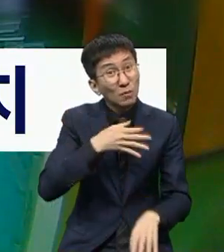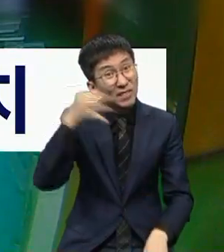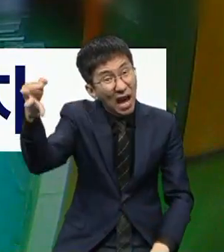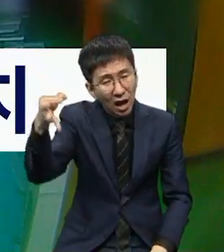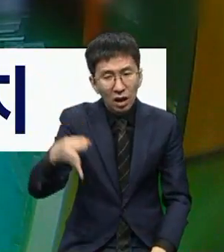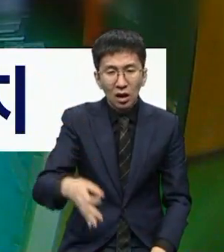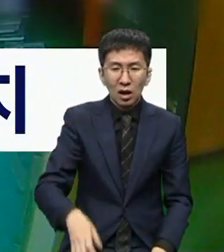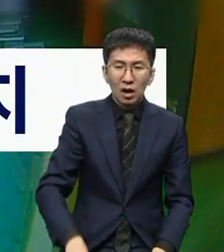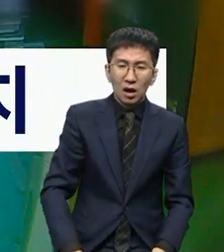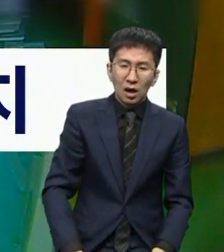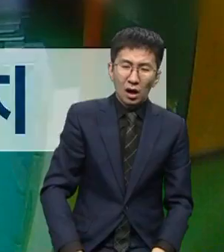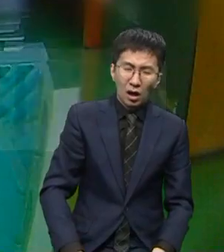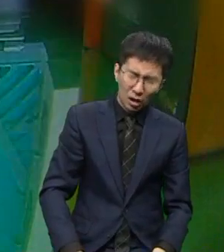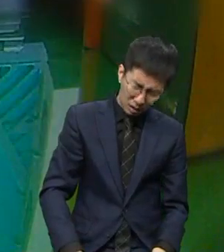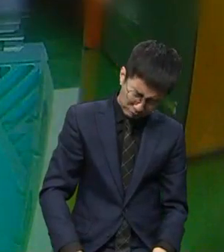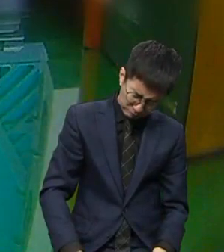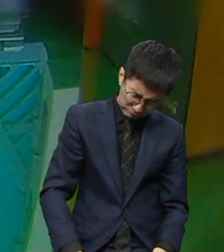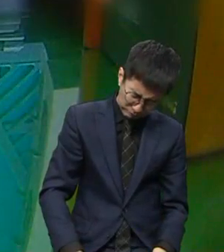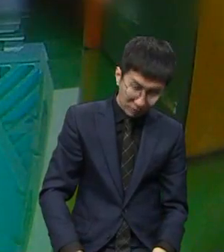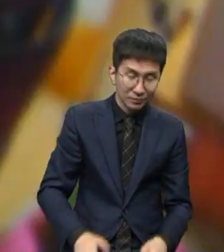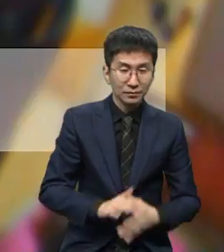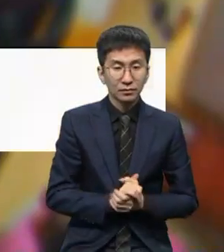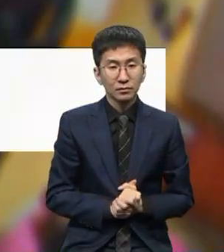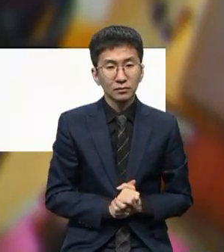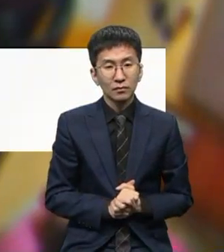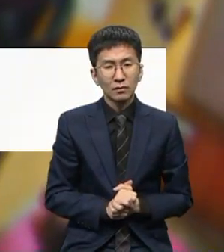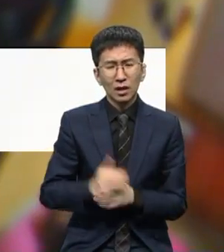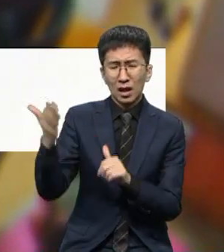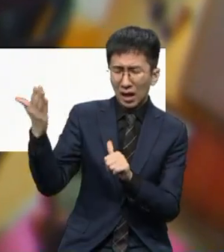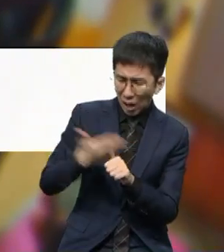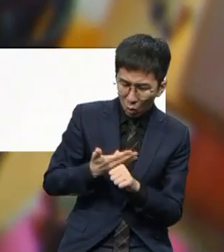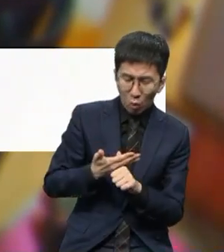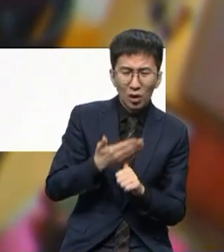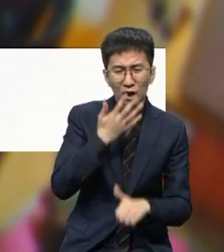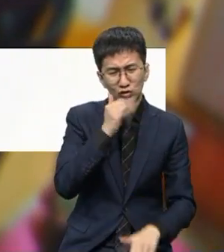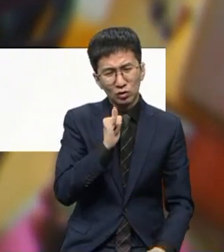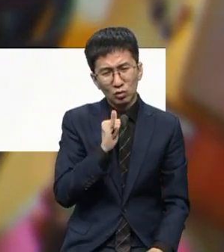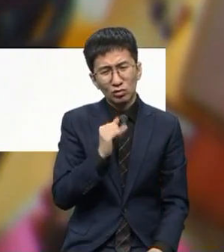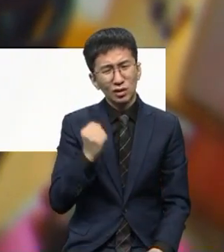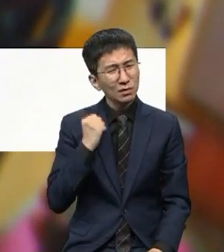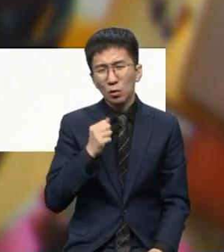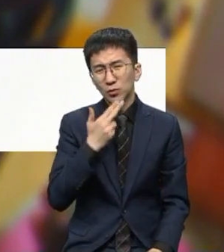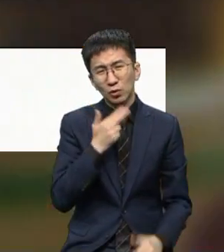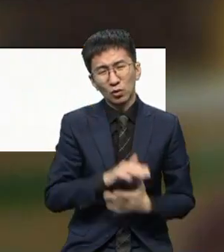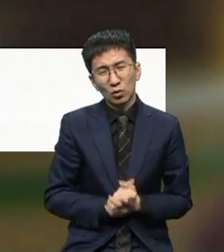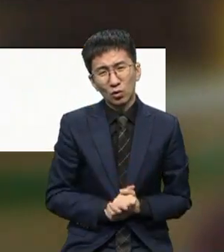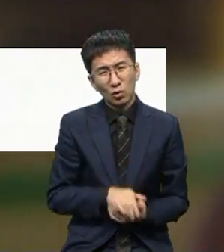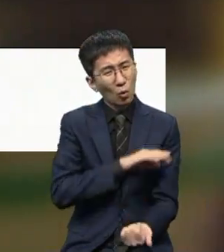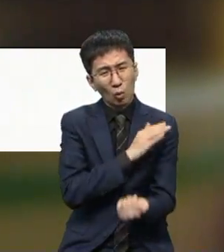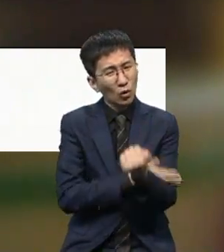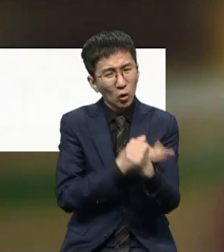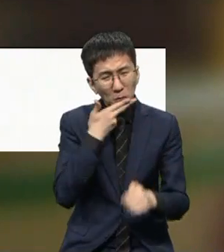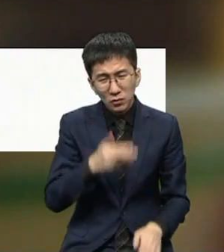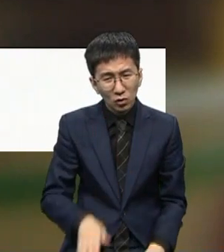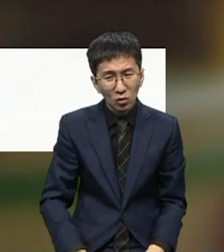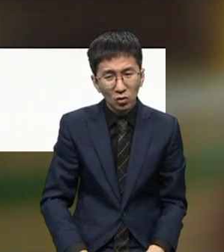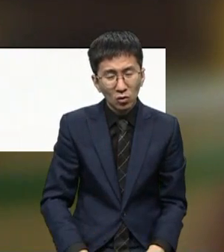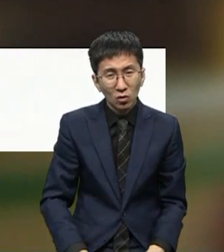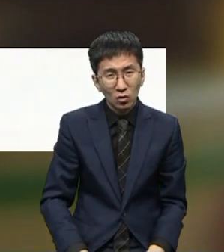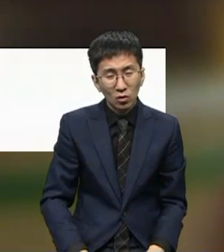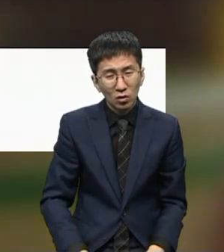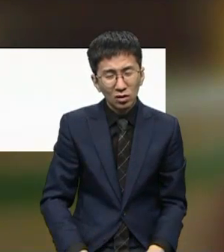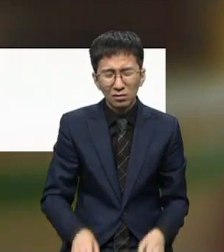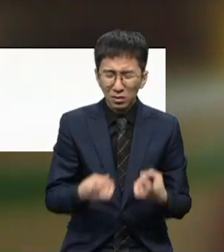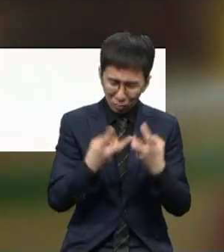말문이 막힐 수 밖에 없었습니다 해 과의 부양비 이뻐 그럼 내가 무슨 무신 있으니까 아는것 워커 애인이 생길까